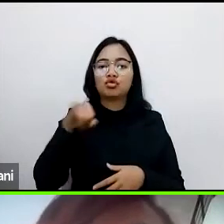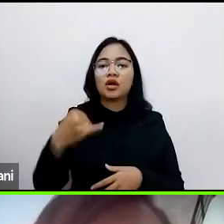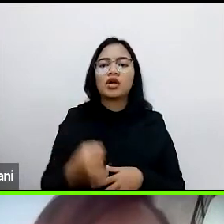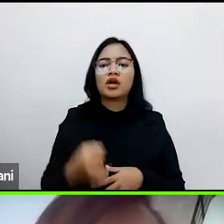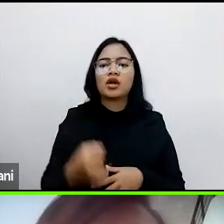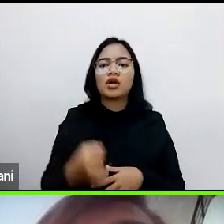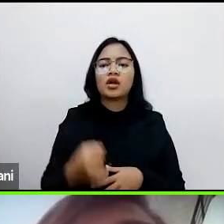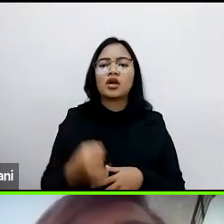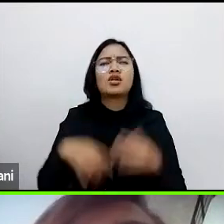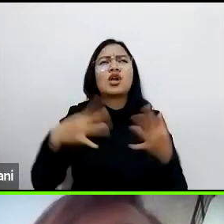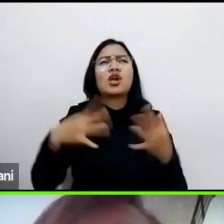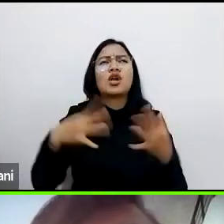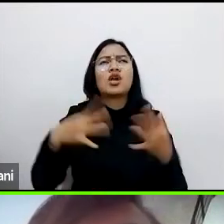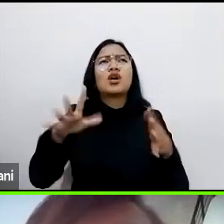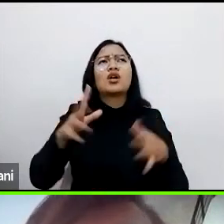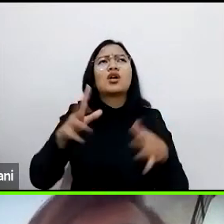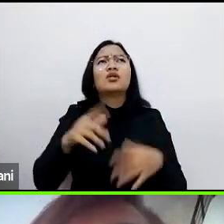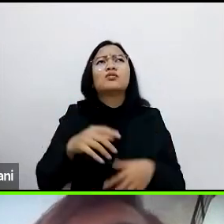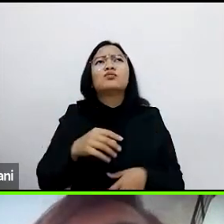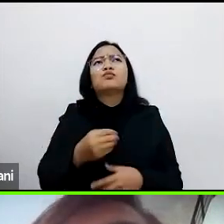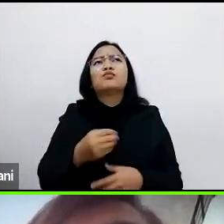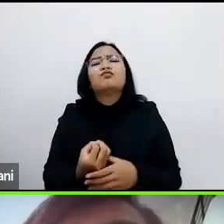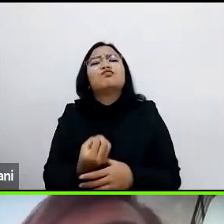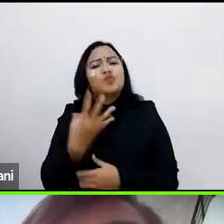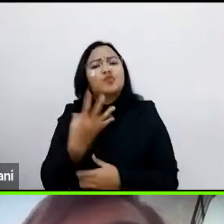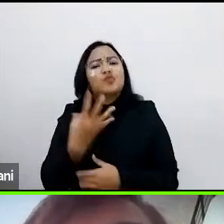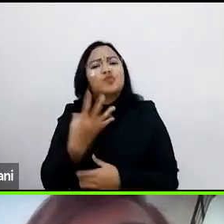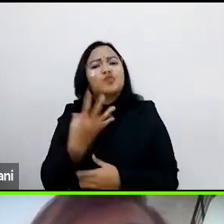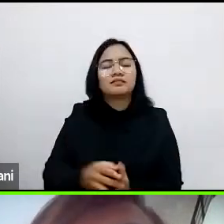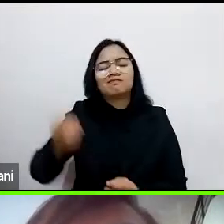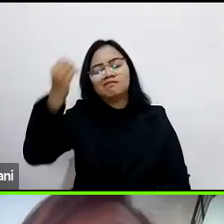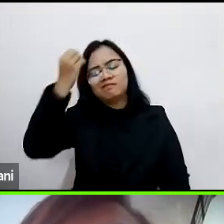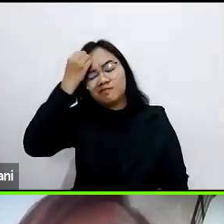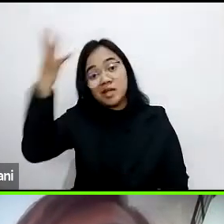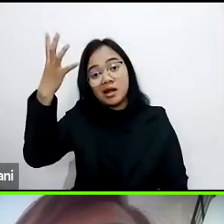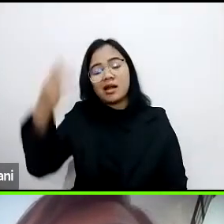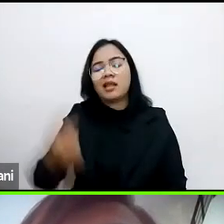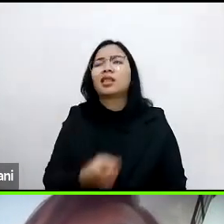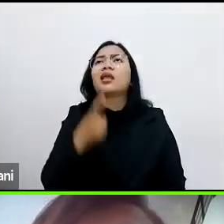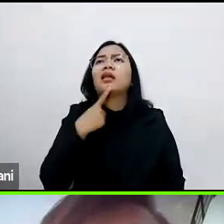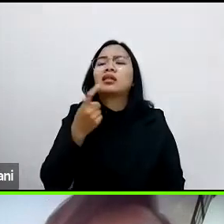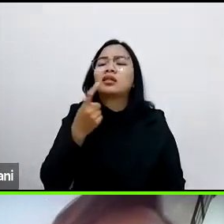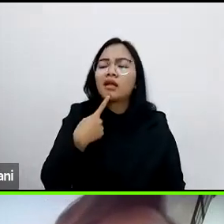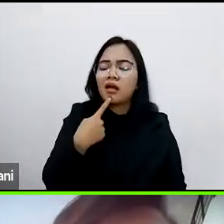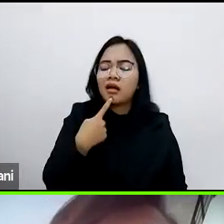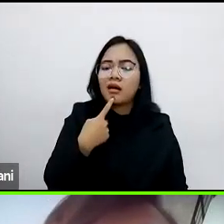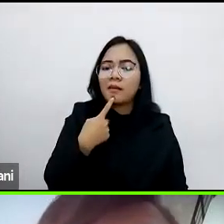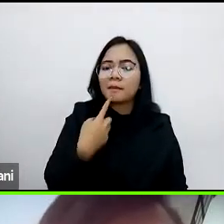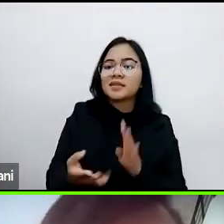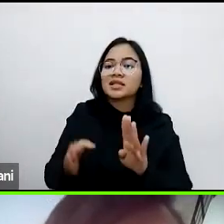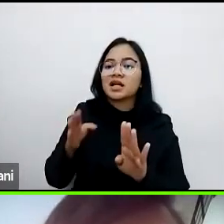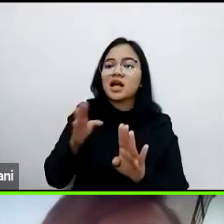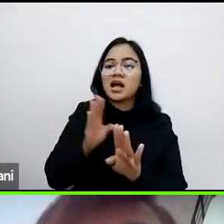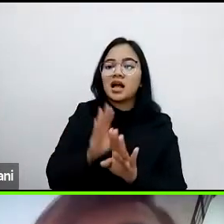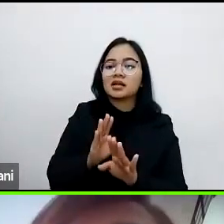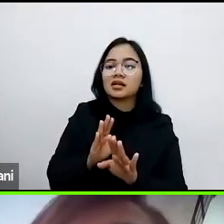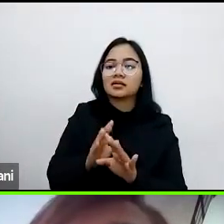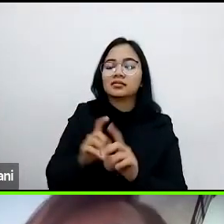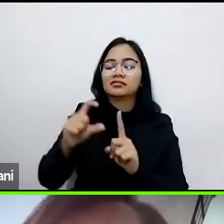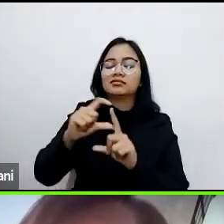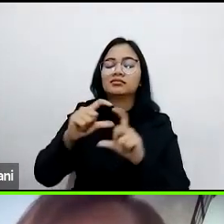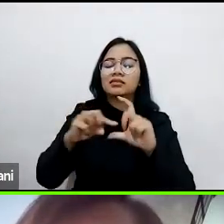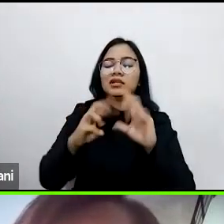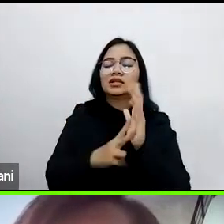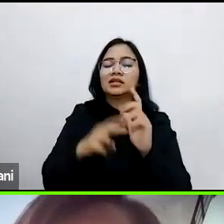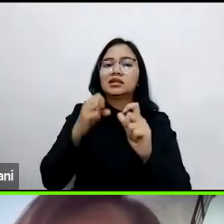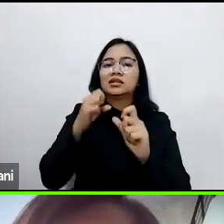inisiatif-inisiatif gerakan gitu dan juga penyadaran tentang pentingnya isu apa penanganan kekerasan seksual di kampus ini